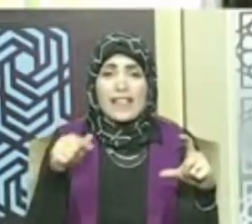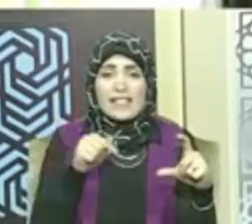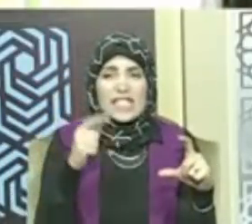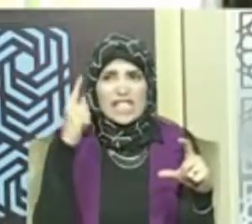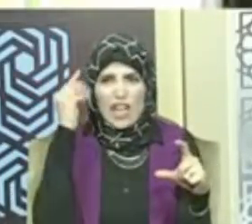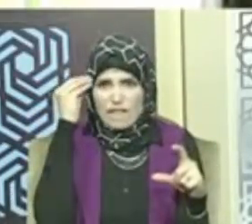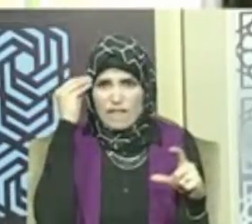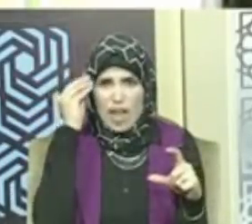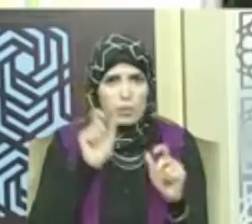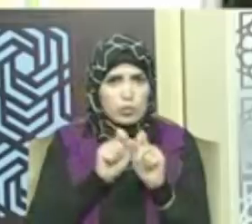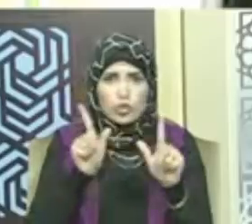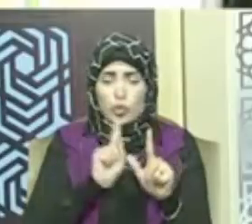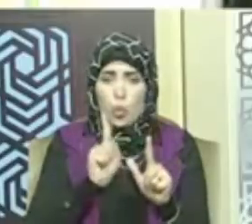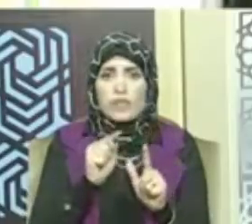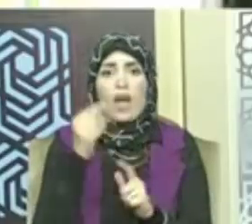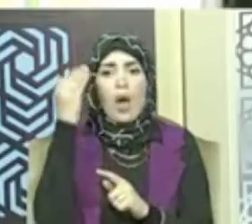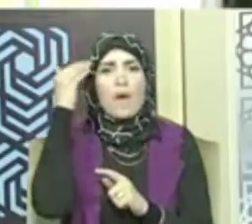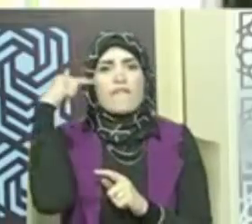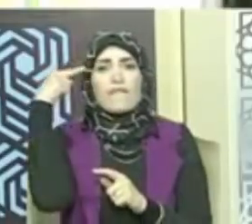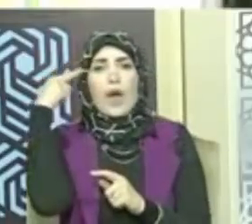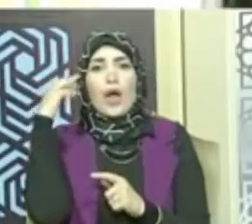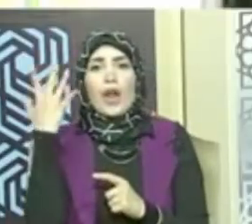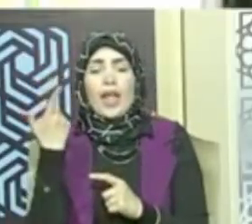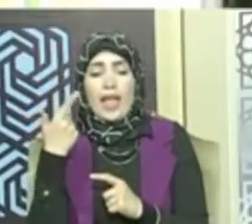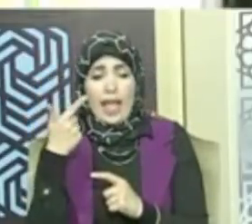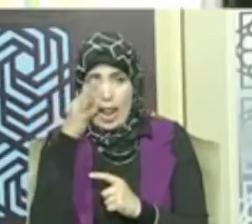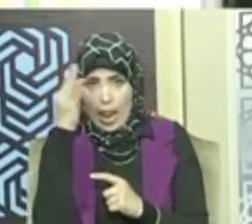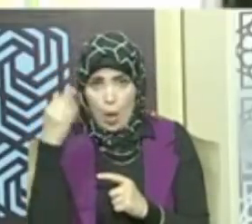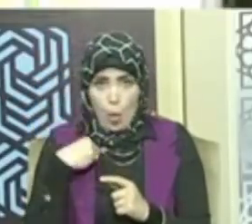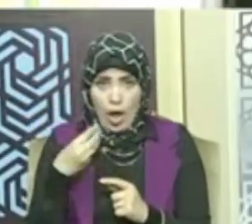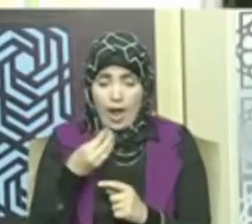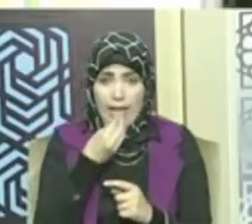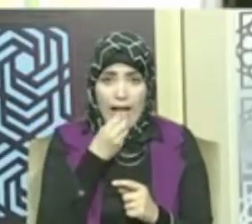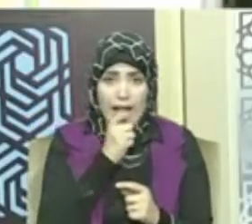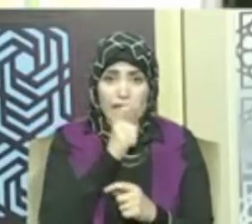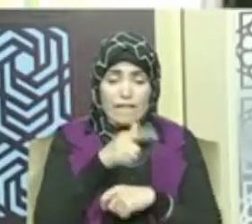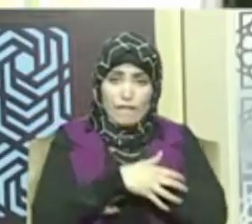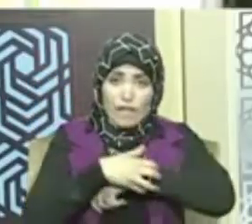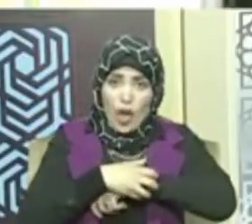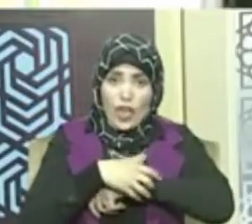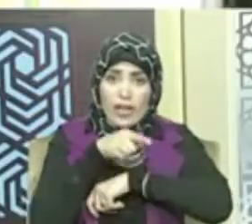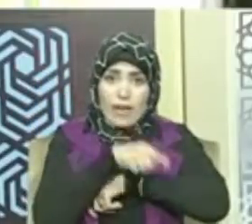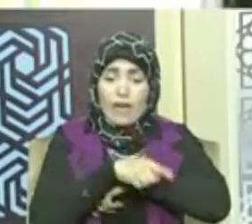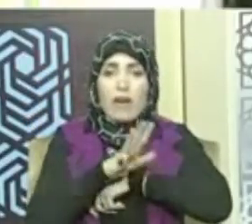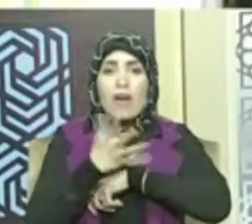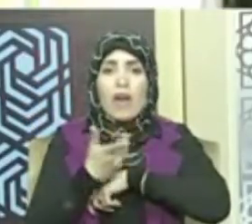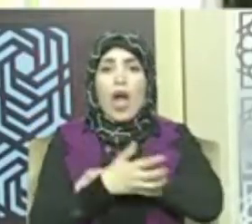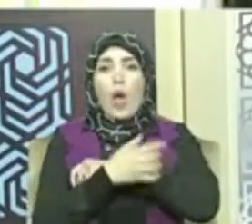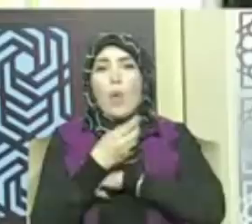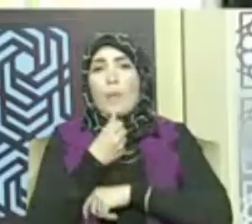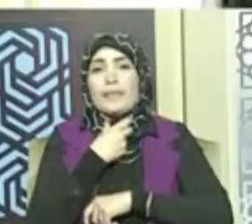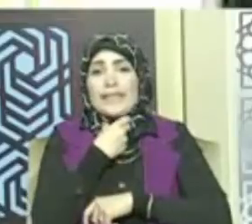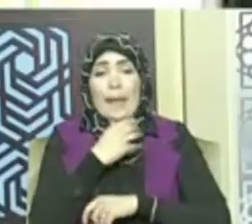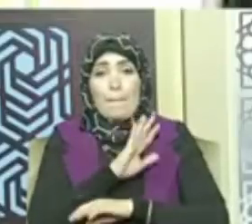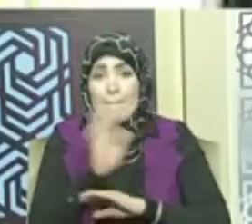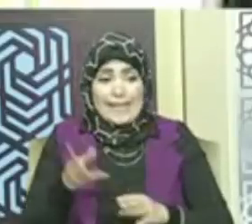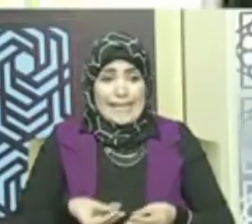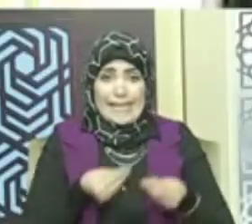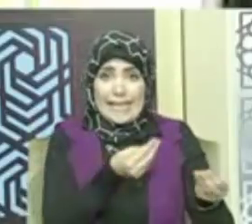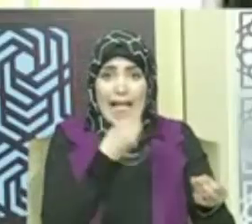الذي سيأخذ الأجر هو من فطر صائما فقيرا أو مسكينا فقط. لا،